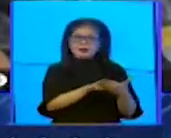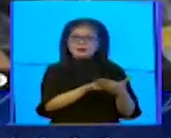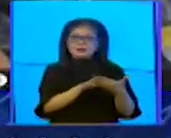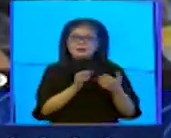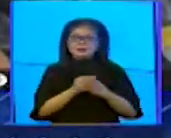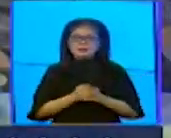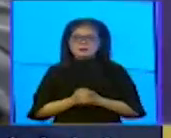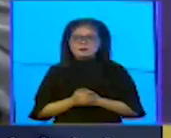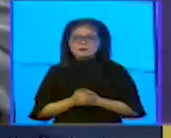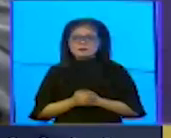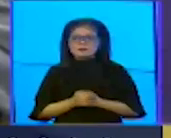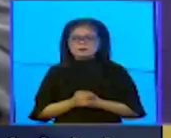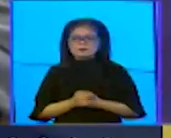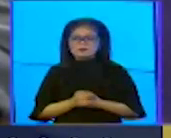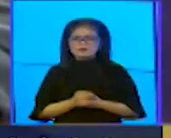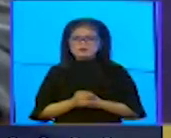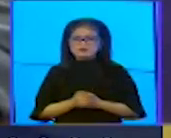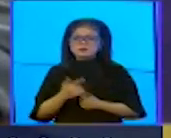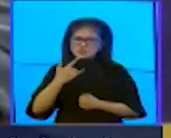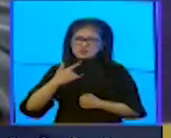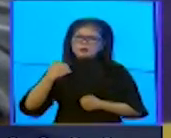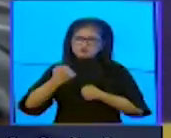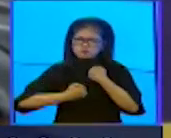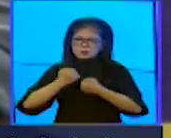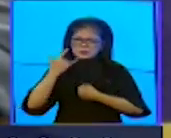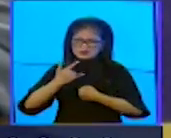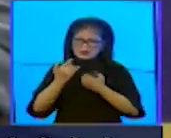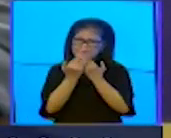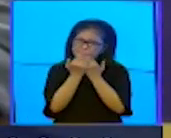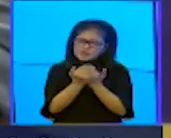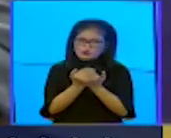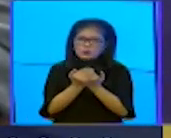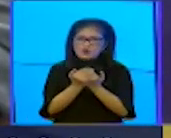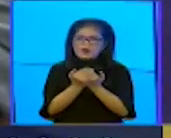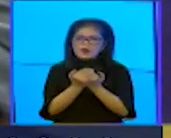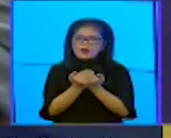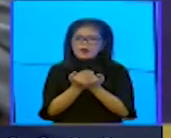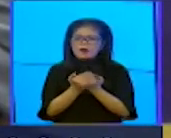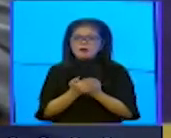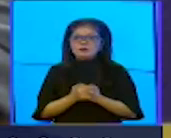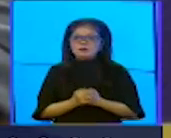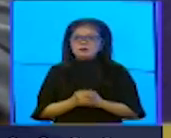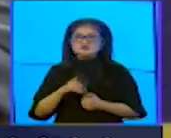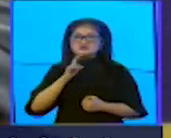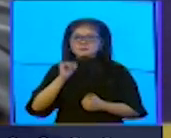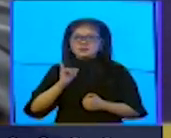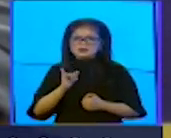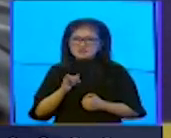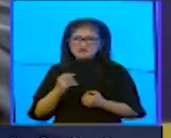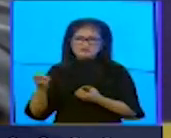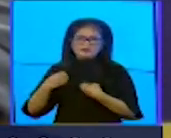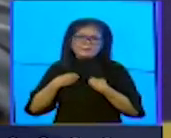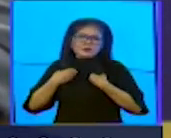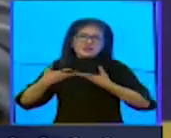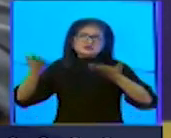ya. Jadi tetap kita berikhtiar, berdoa, faiza azam tafatawakkal ala Allah, itu harus, sehingga